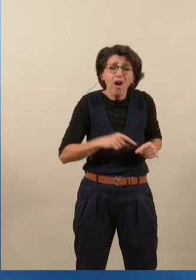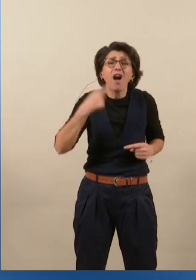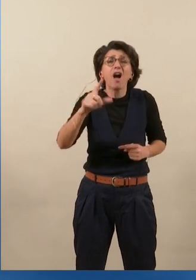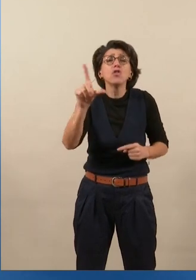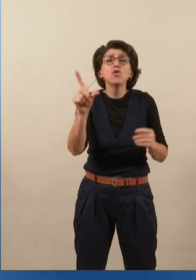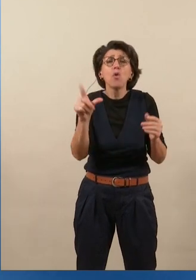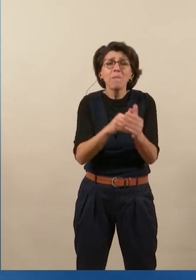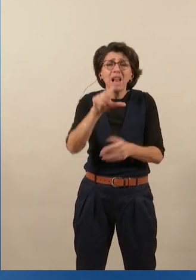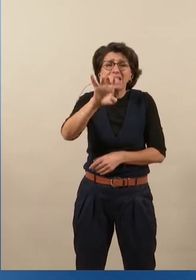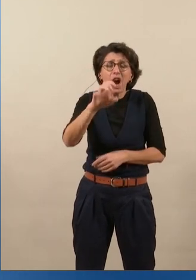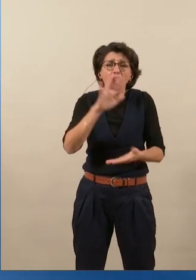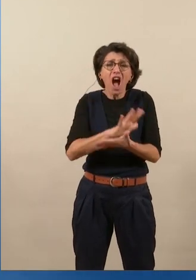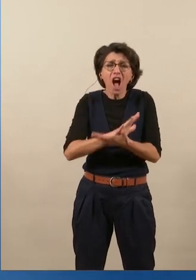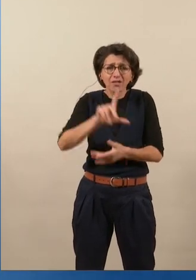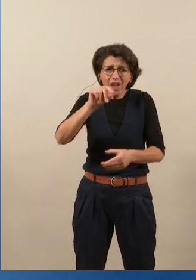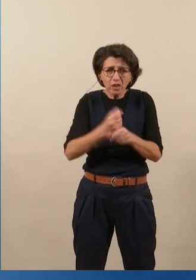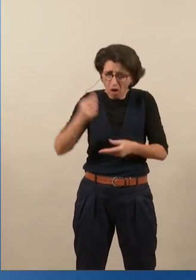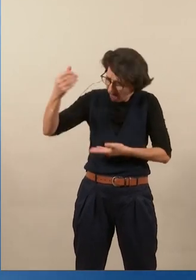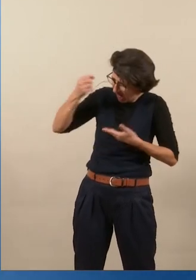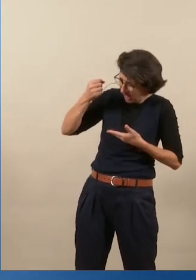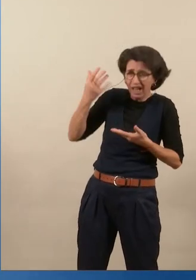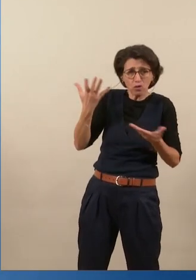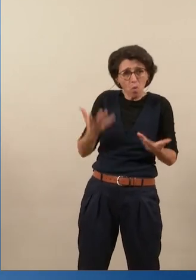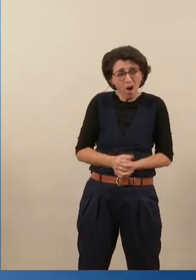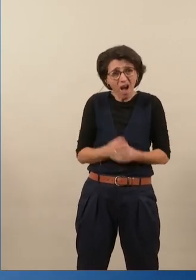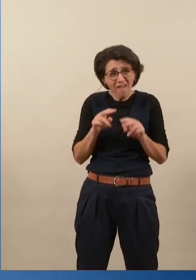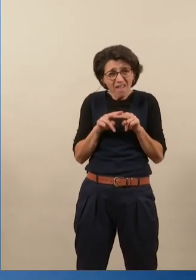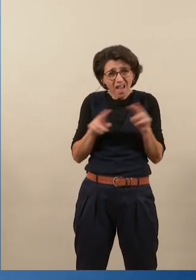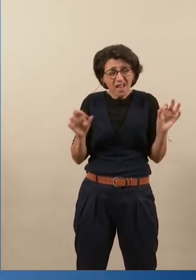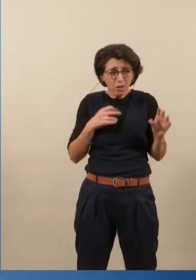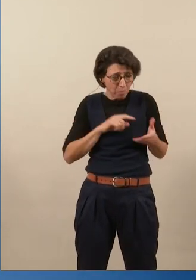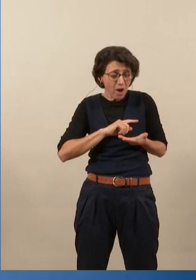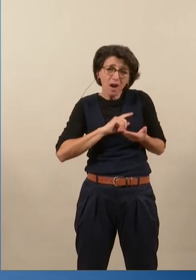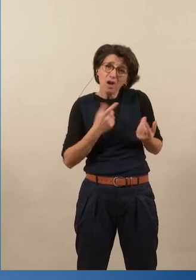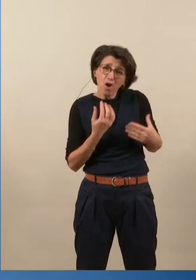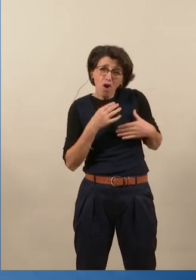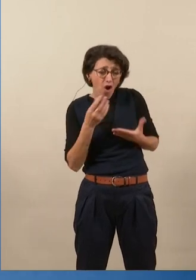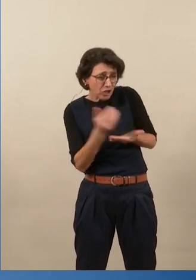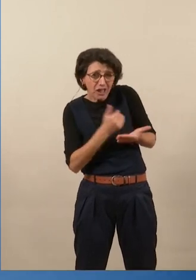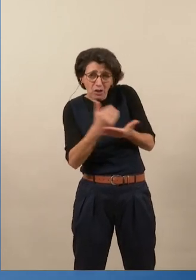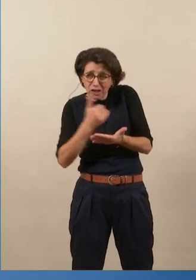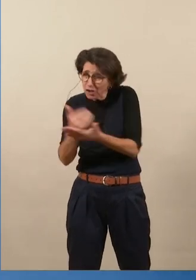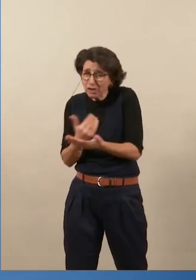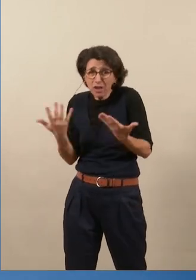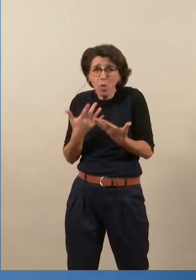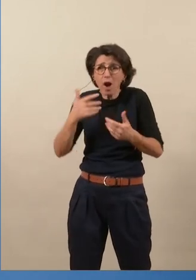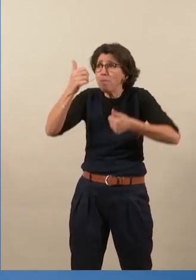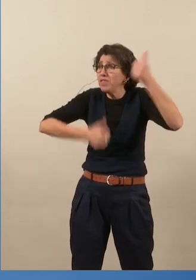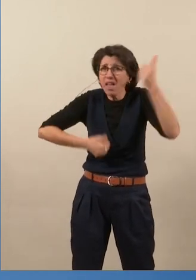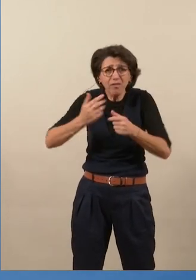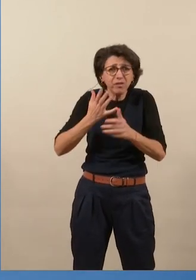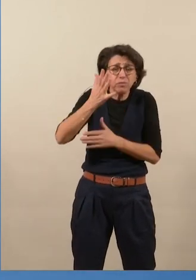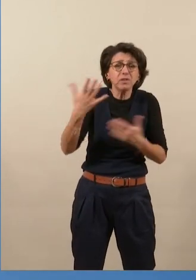qu'allez-vous leur laisser pour qu'ils puissent trouver des des moyens des recettes supplémentaires pour faire face au défis qu'ils auront à